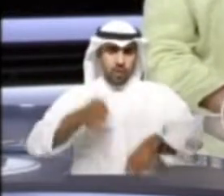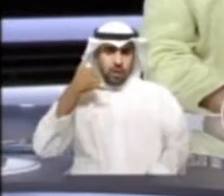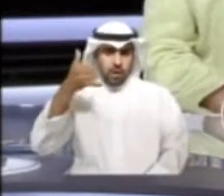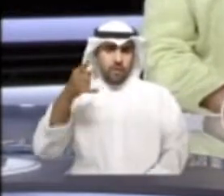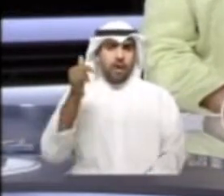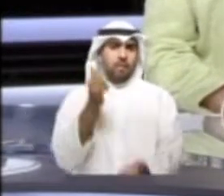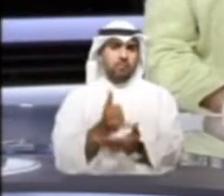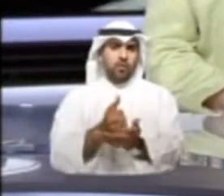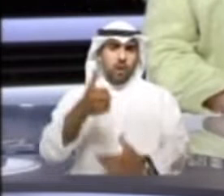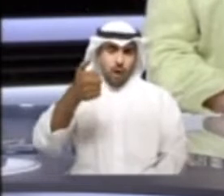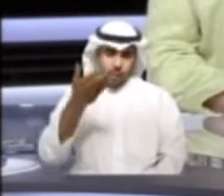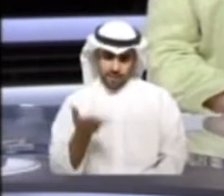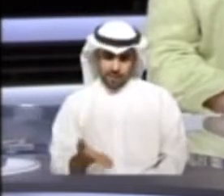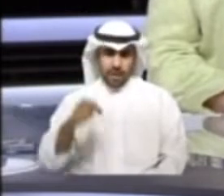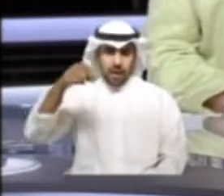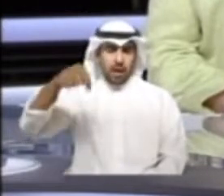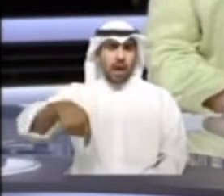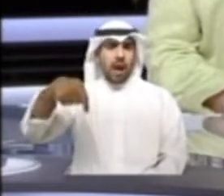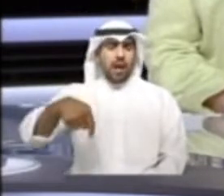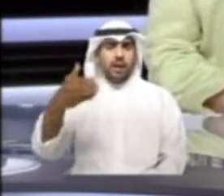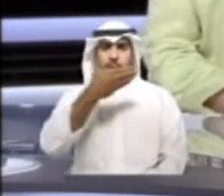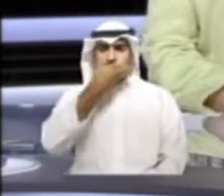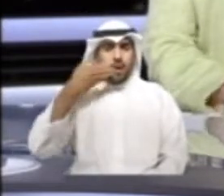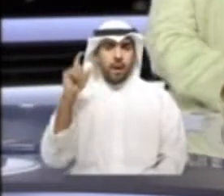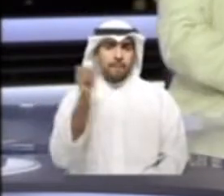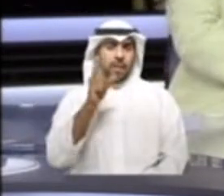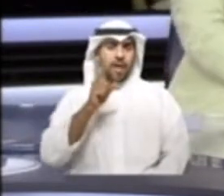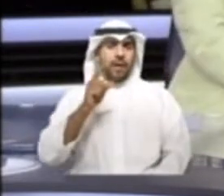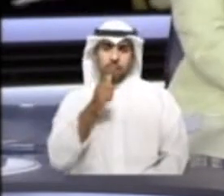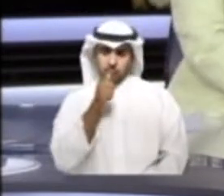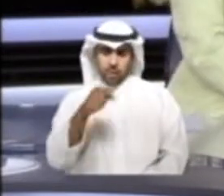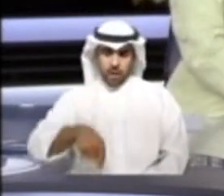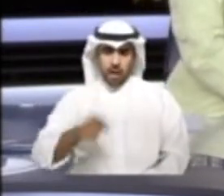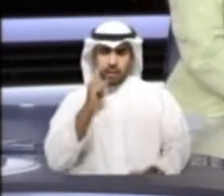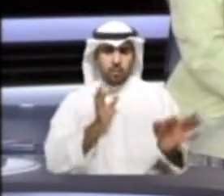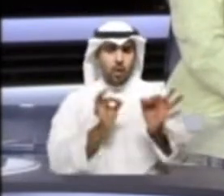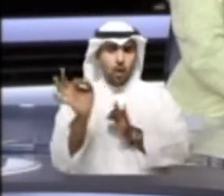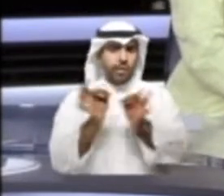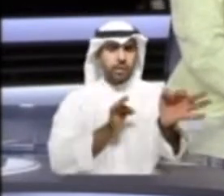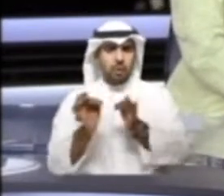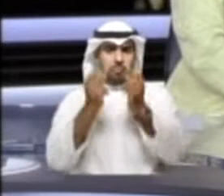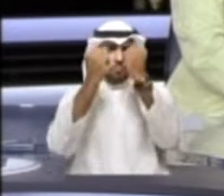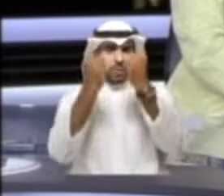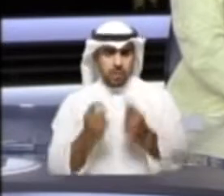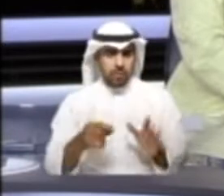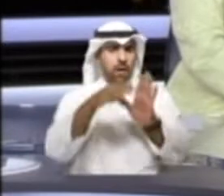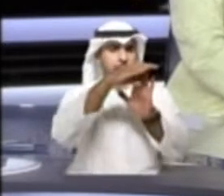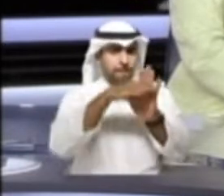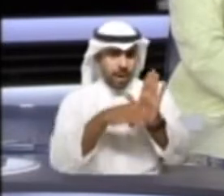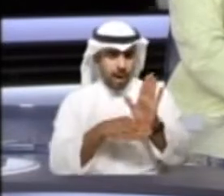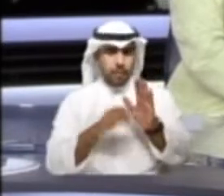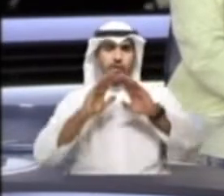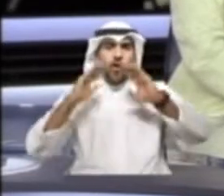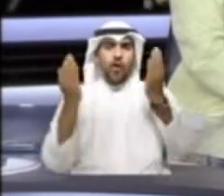دولة الكويت. ففي شهر رمضان المبارك تضع الإدارة العامة للإطفاء خطة محكمة في غرفة المراقبة